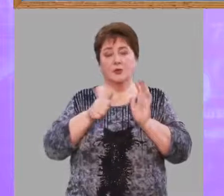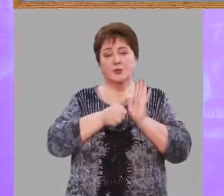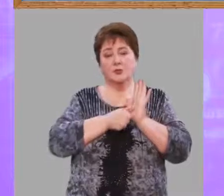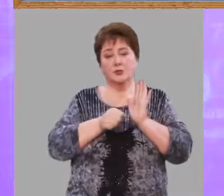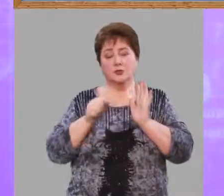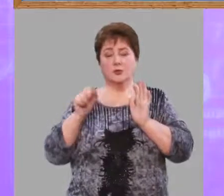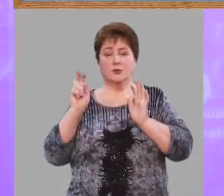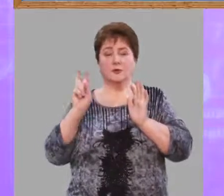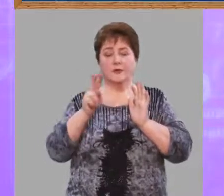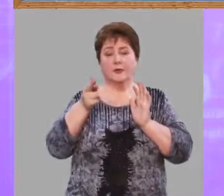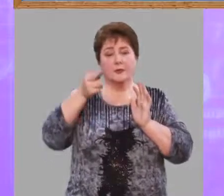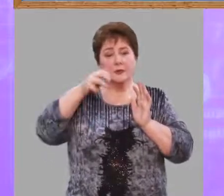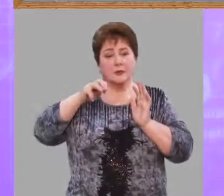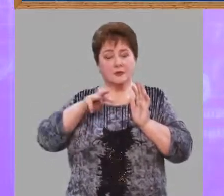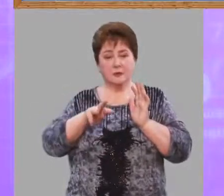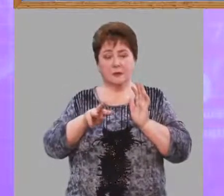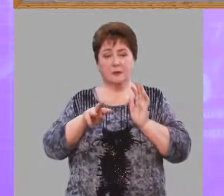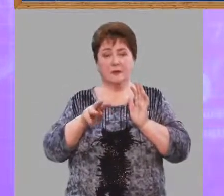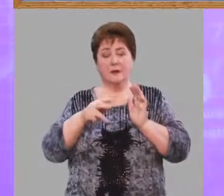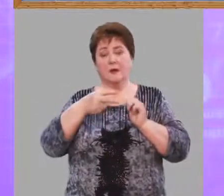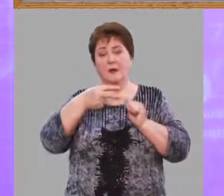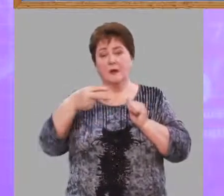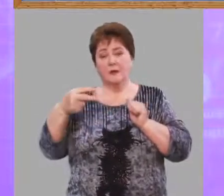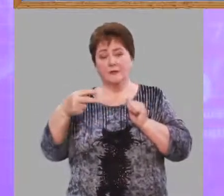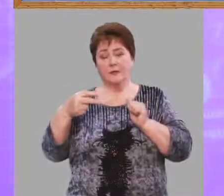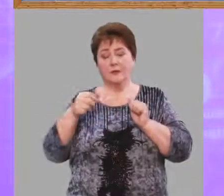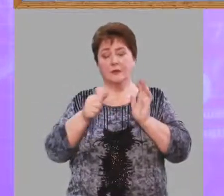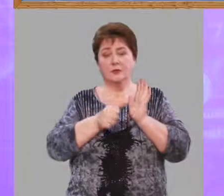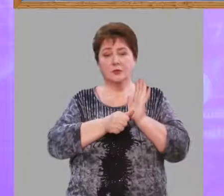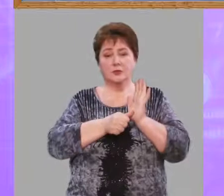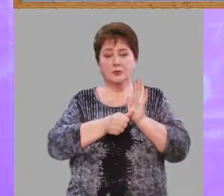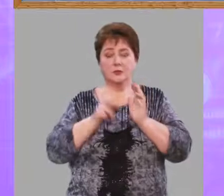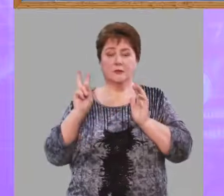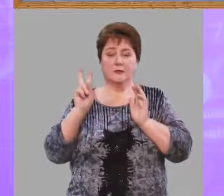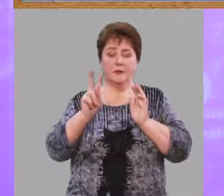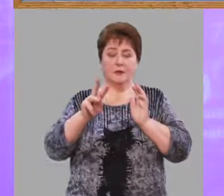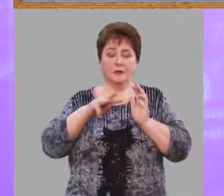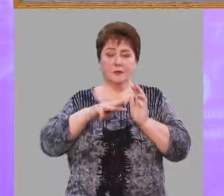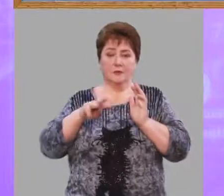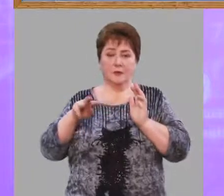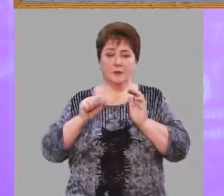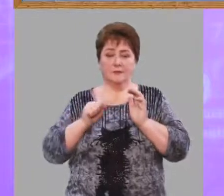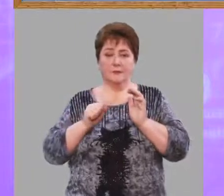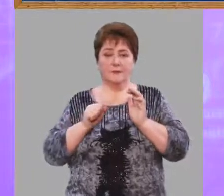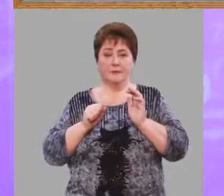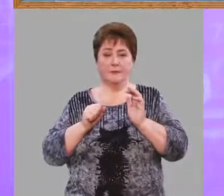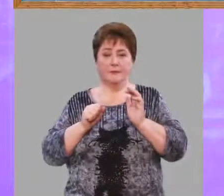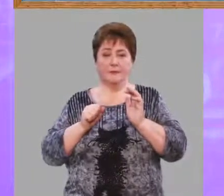600 квадратных дециметров равны 6 квадратным метрам.